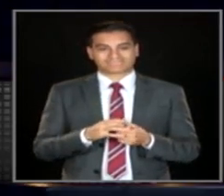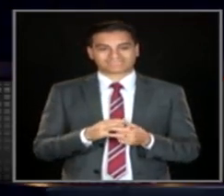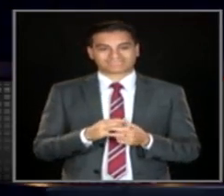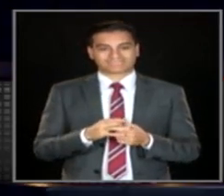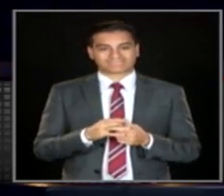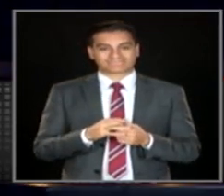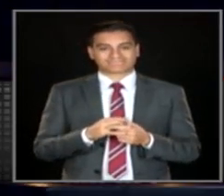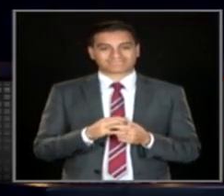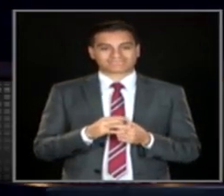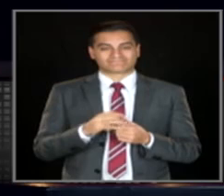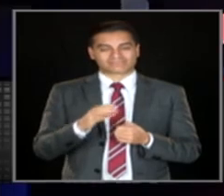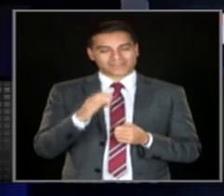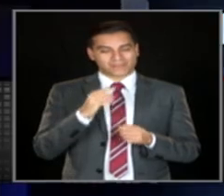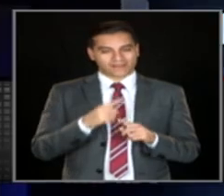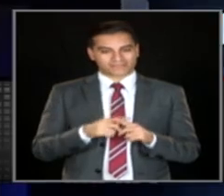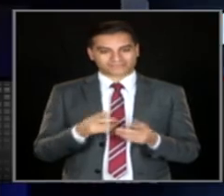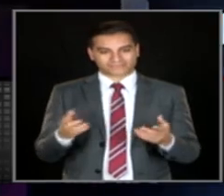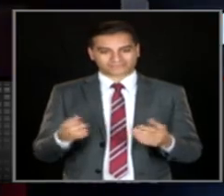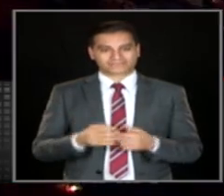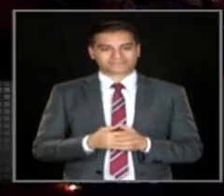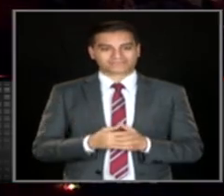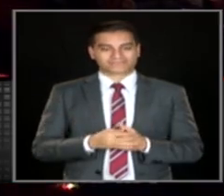البدري، إجابة خاطئة.